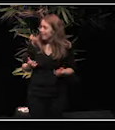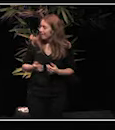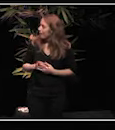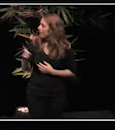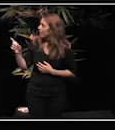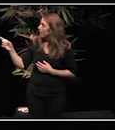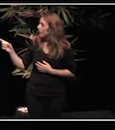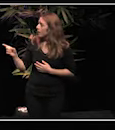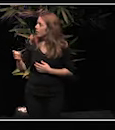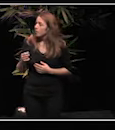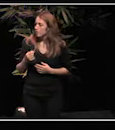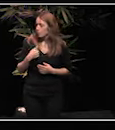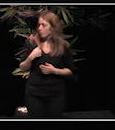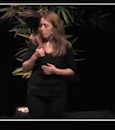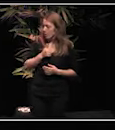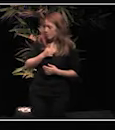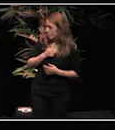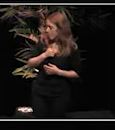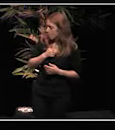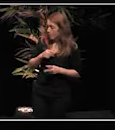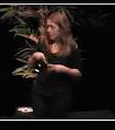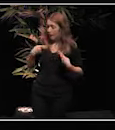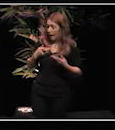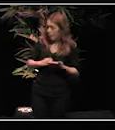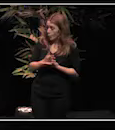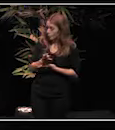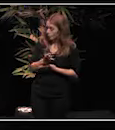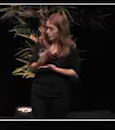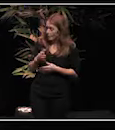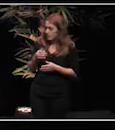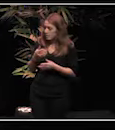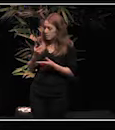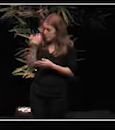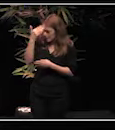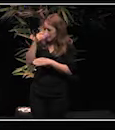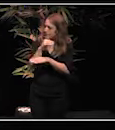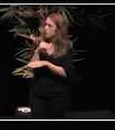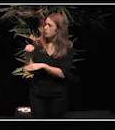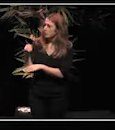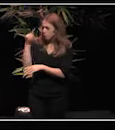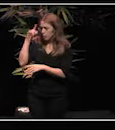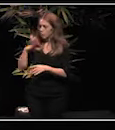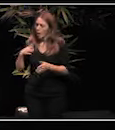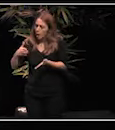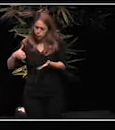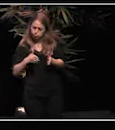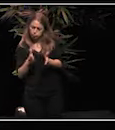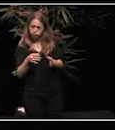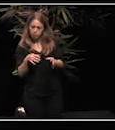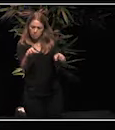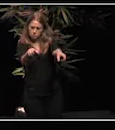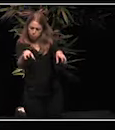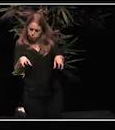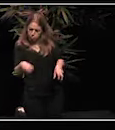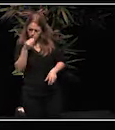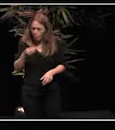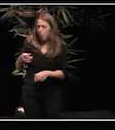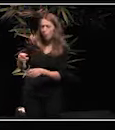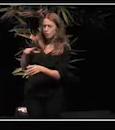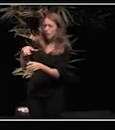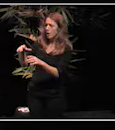que je cours, quoi, je vis mon aventure, mais en fait, c'est une aventure en sécurité parce qu'effectivement, c'est balisé et qu'il y a des secours. Et